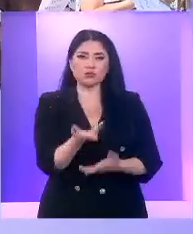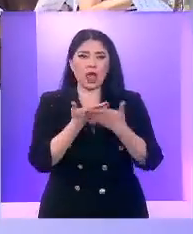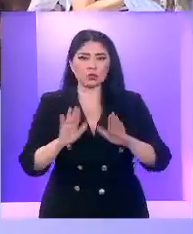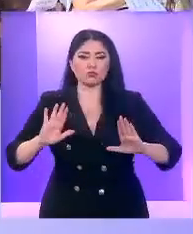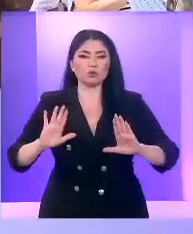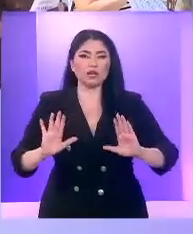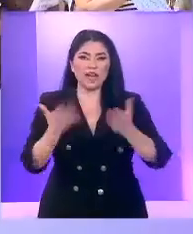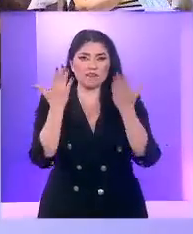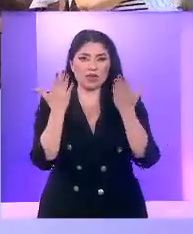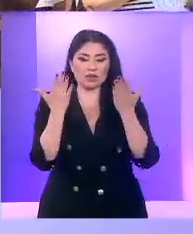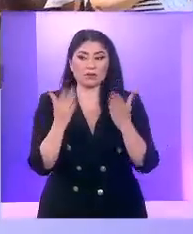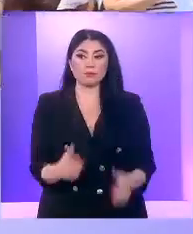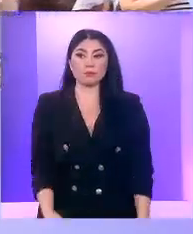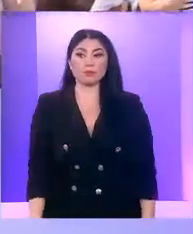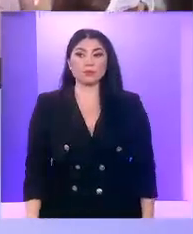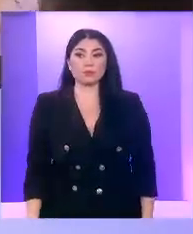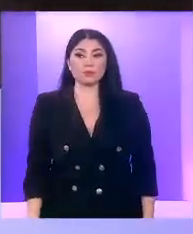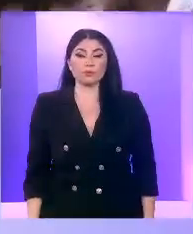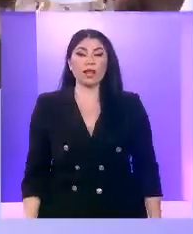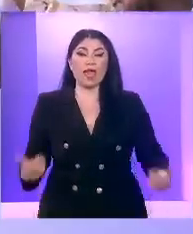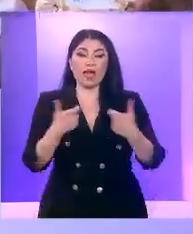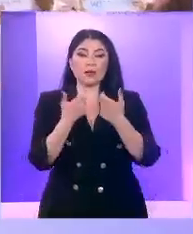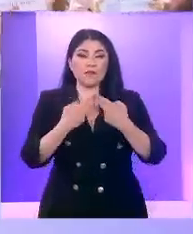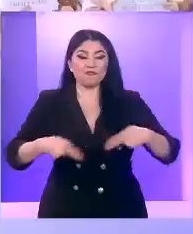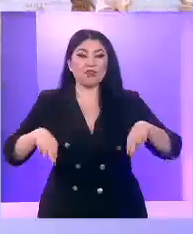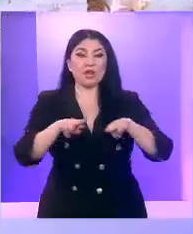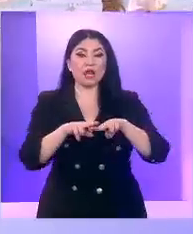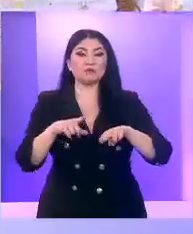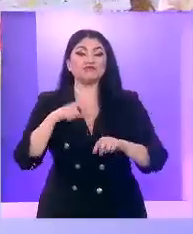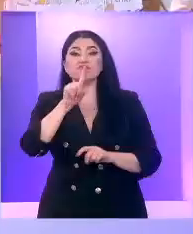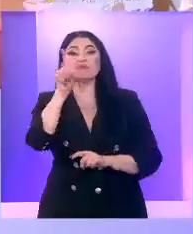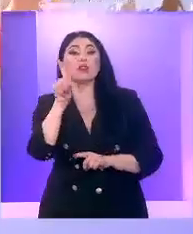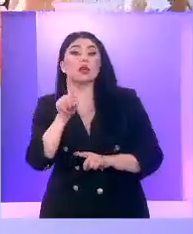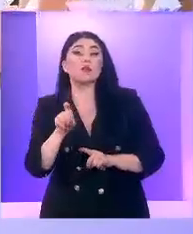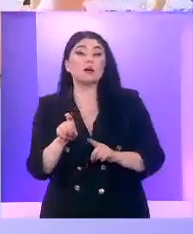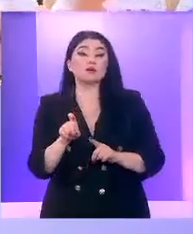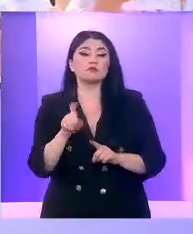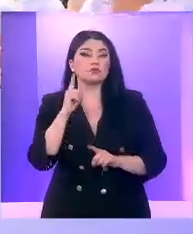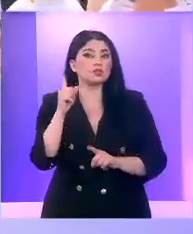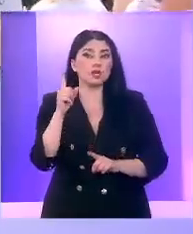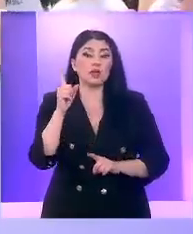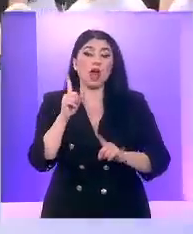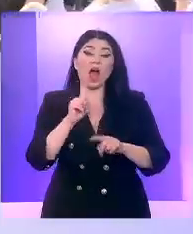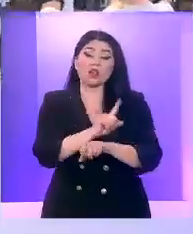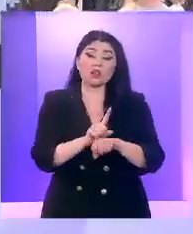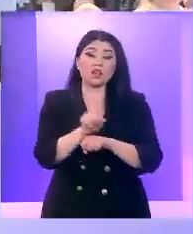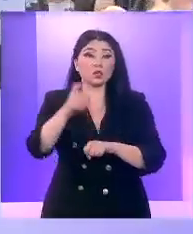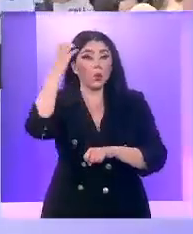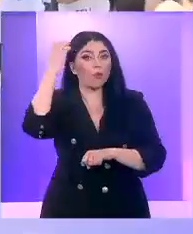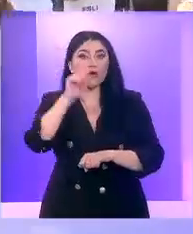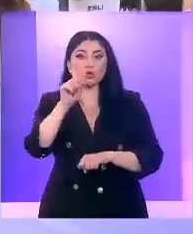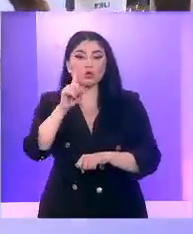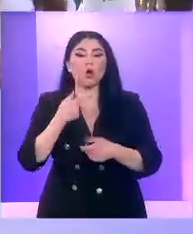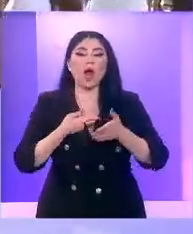acestei greve că examenele finale sunt sub semnul întrebării, atâta timp cât guvernanții nu vin cu